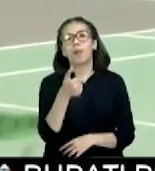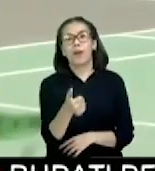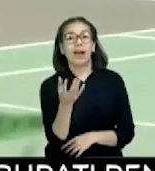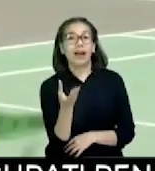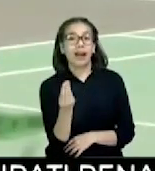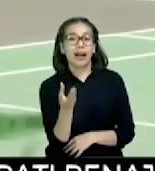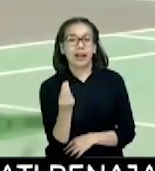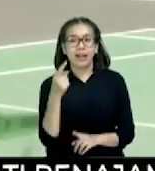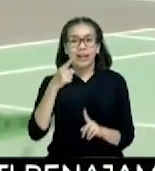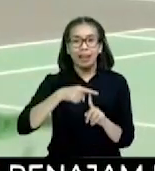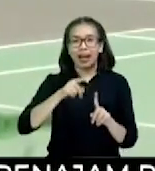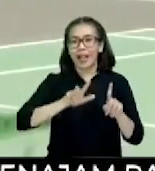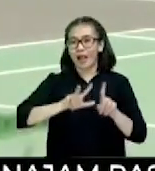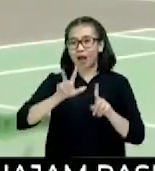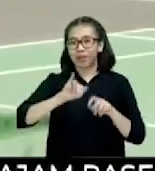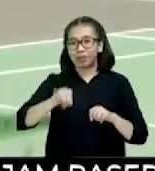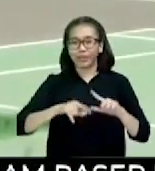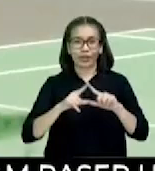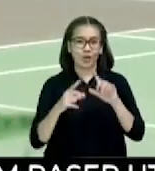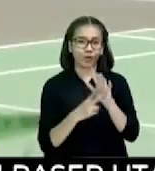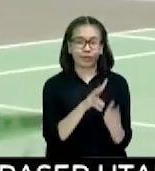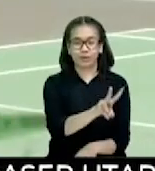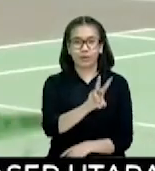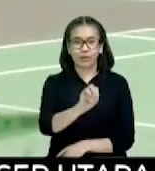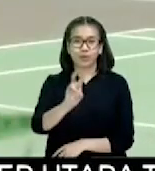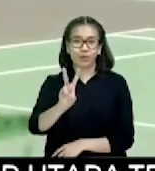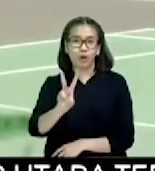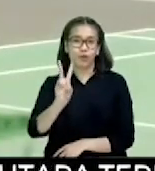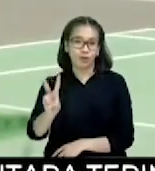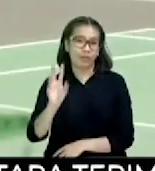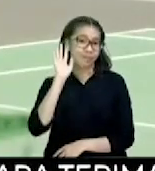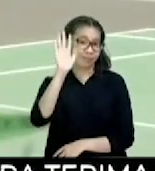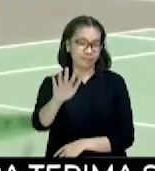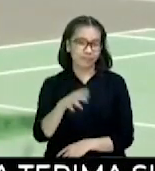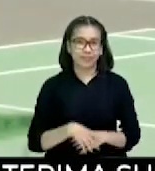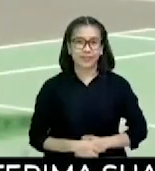dibuka pada tanggal 18 Januari 2022 mendatang.